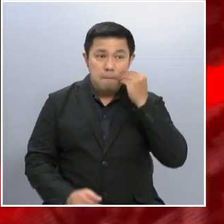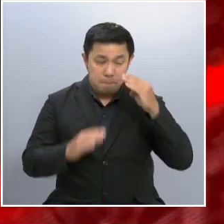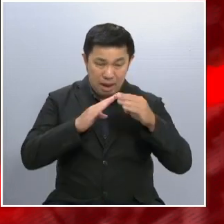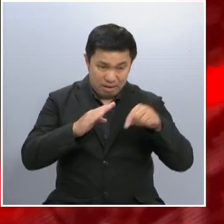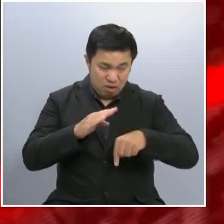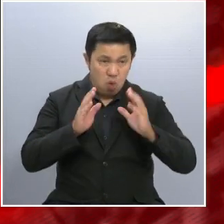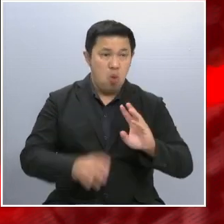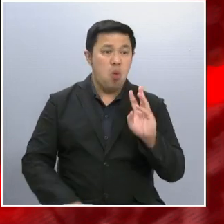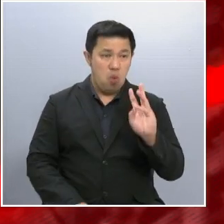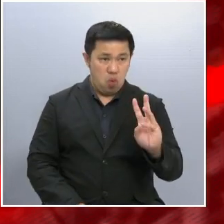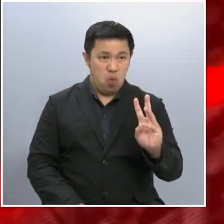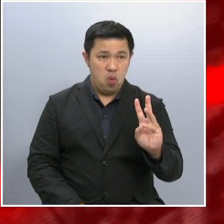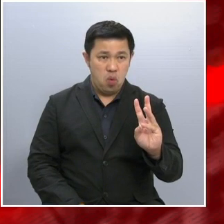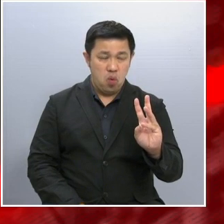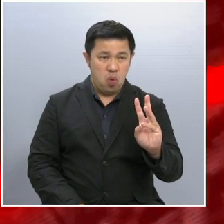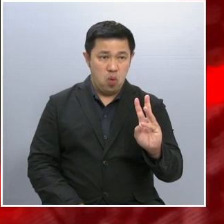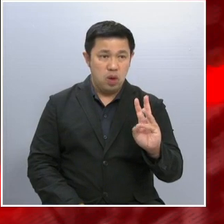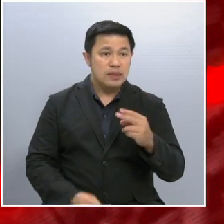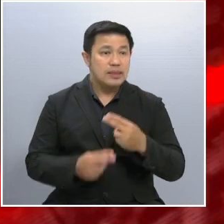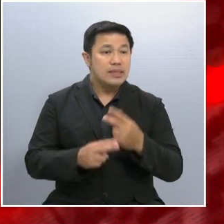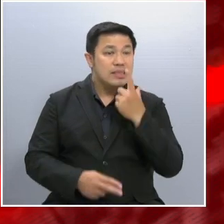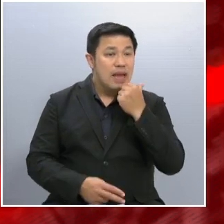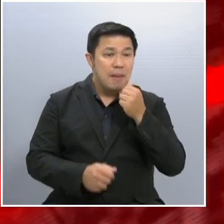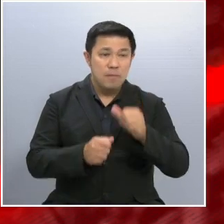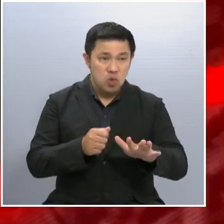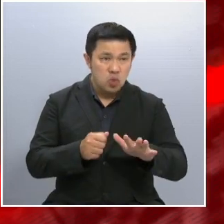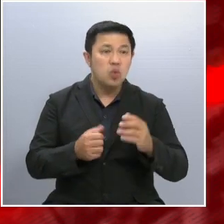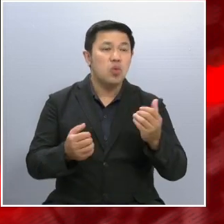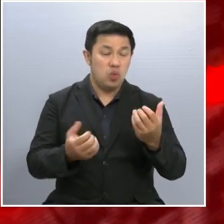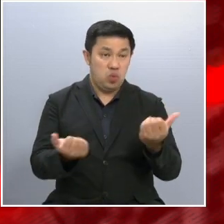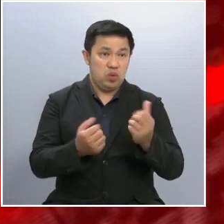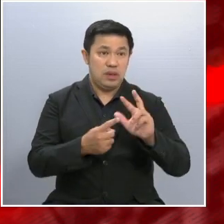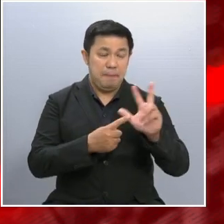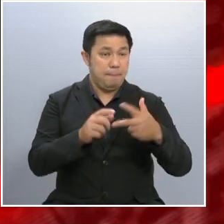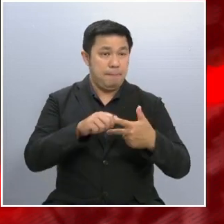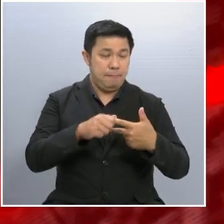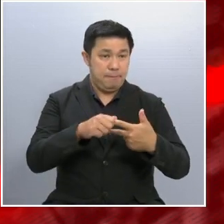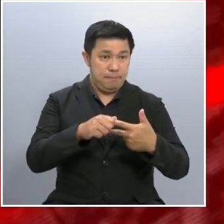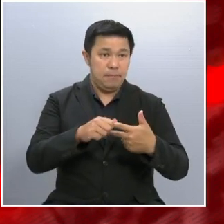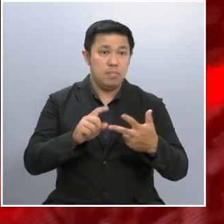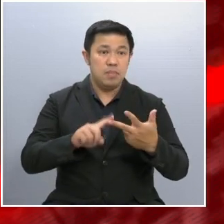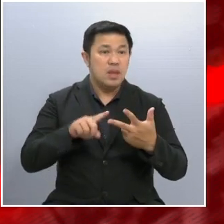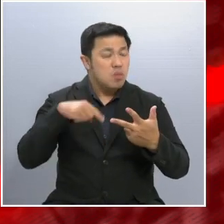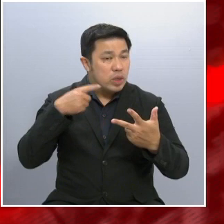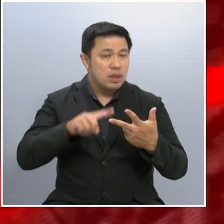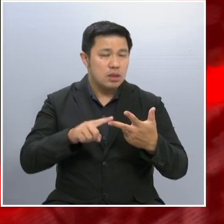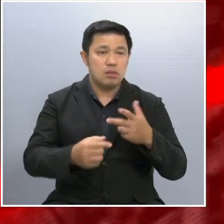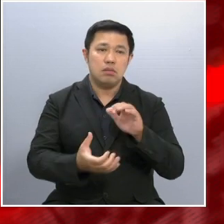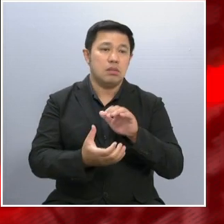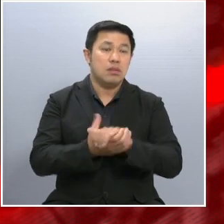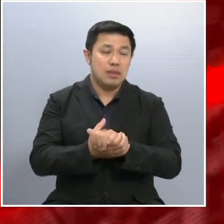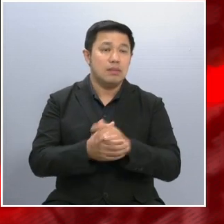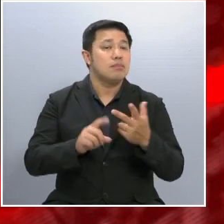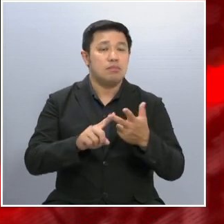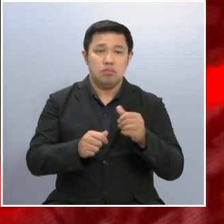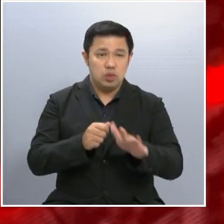ก็คือแดงไม่อยู่บ้านลูกสาวคนกลางเล็กภรรยาของผู้ก่อเหตุไม่อยู่บ้านแล้วลูกชายของผู้ก่อ